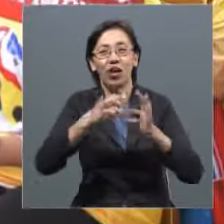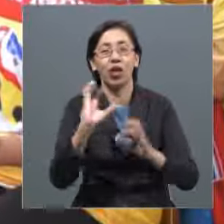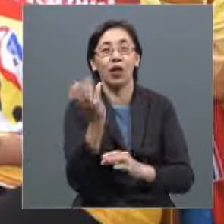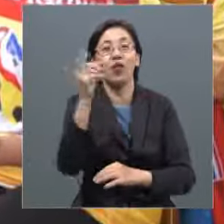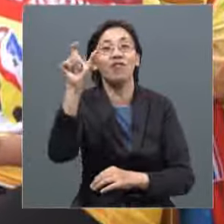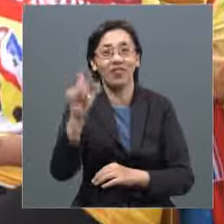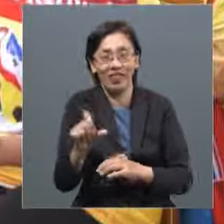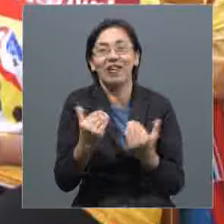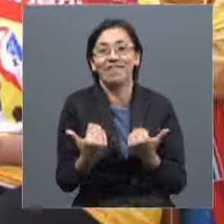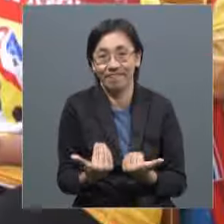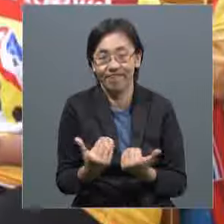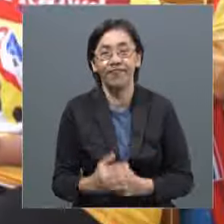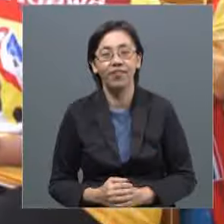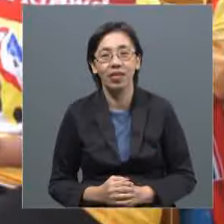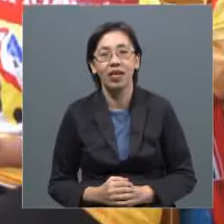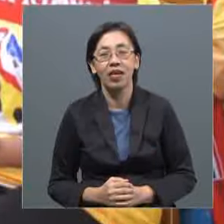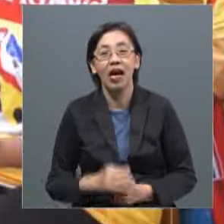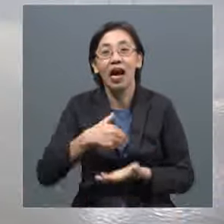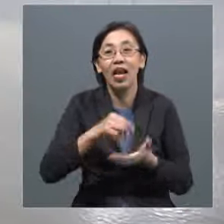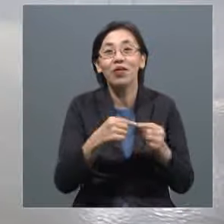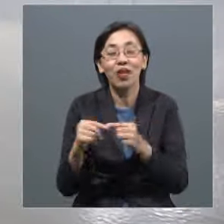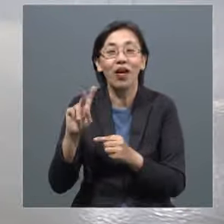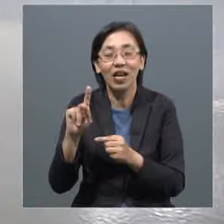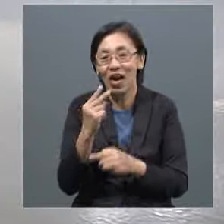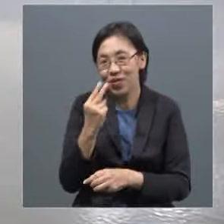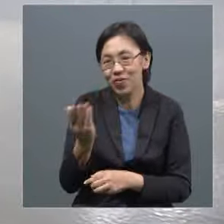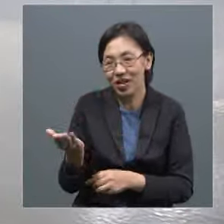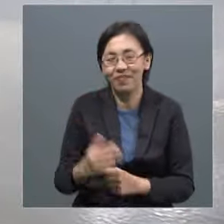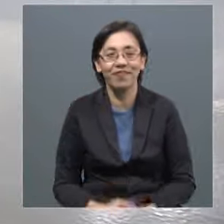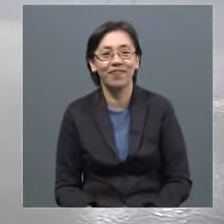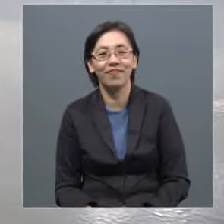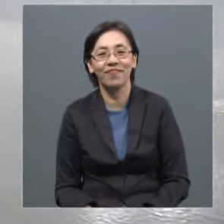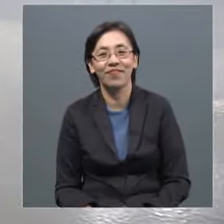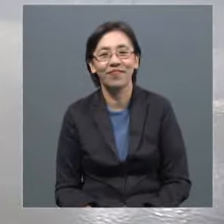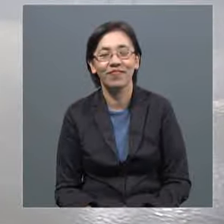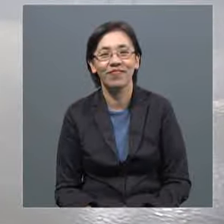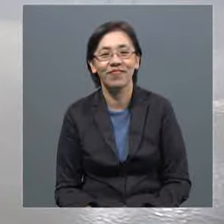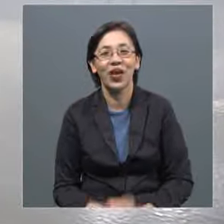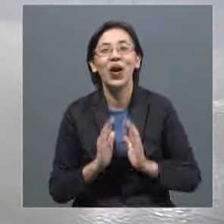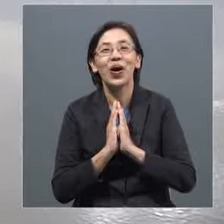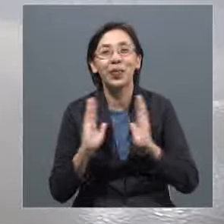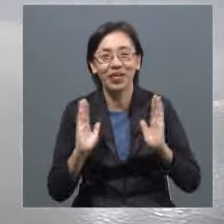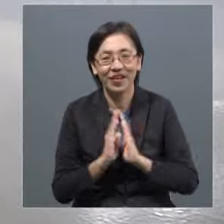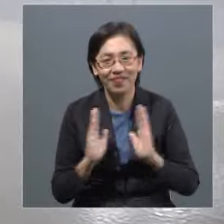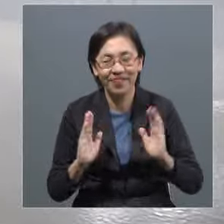2024ในครั้งนี้ด้วยครับช่วงนี้กลับไปที่ห้องส่งกรุงเทพมหานครครับ ขอบคุณครับคุณ